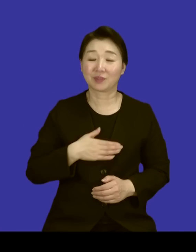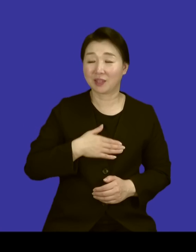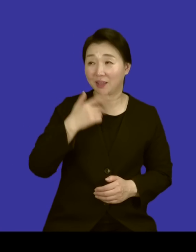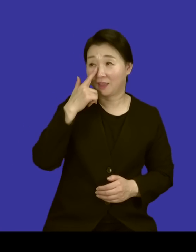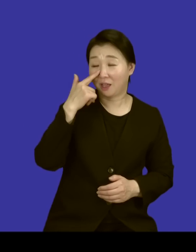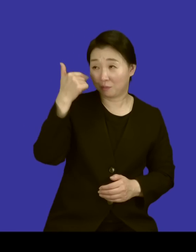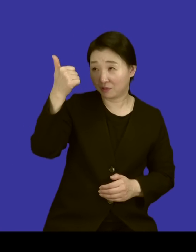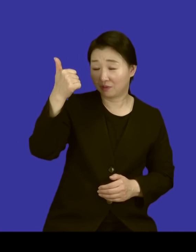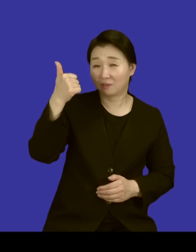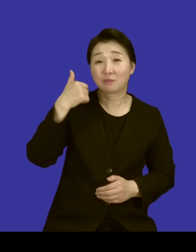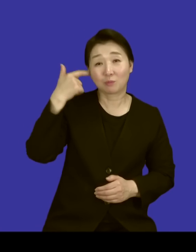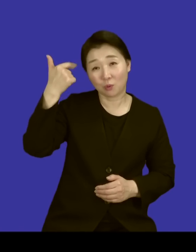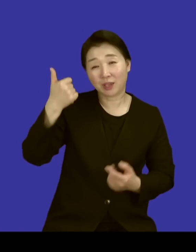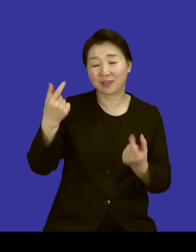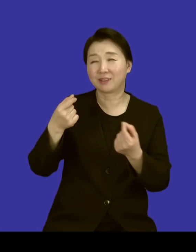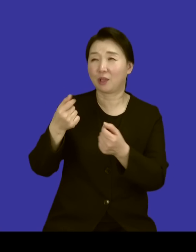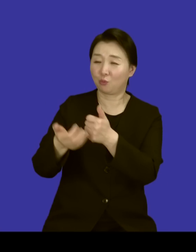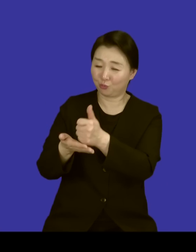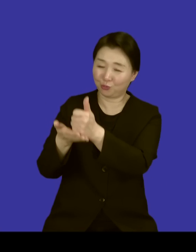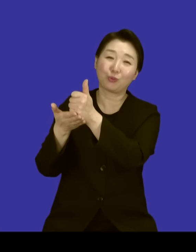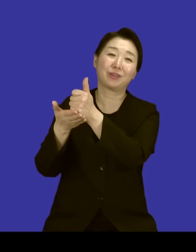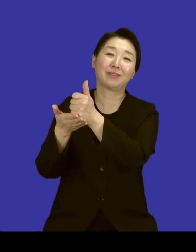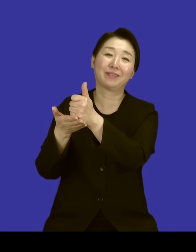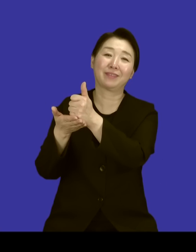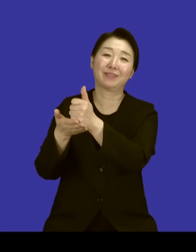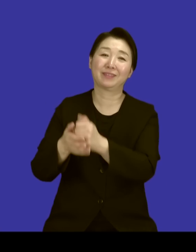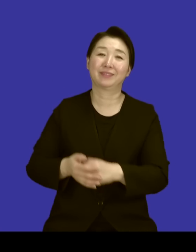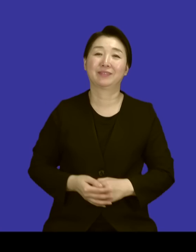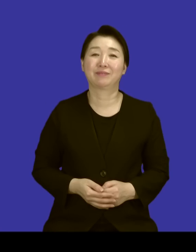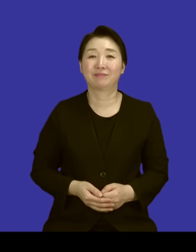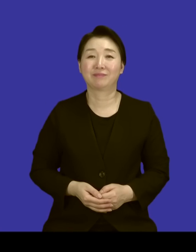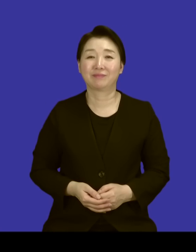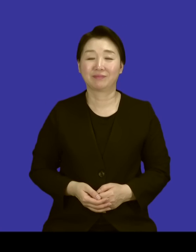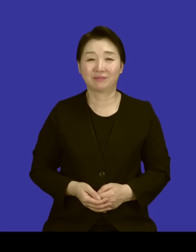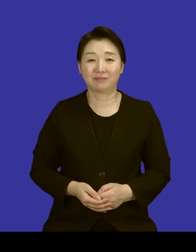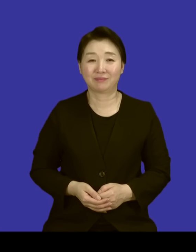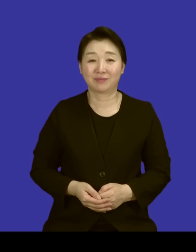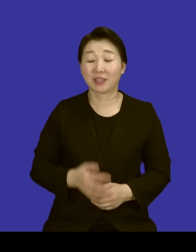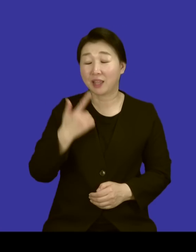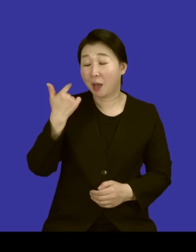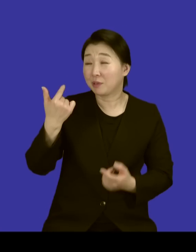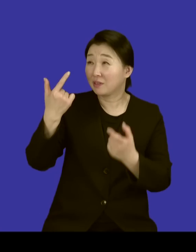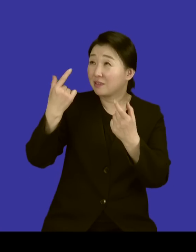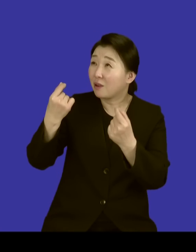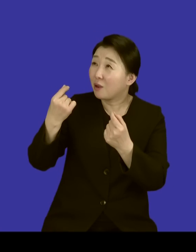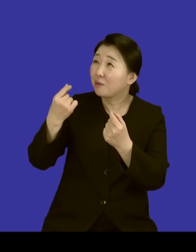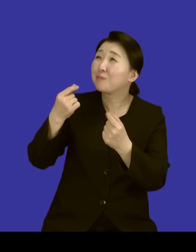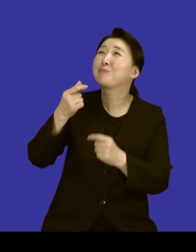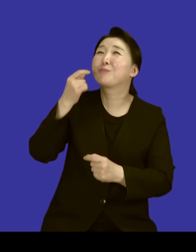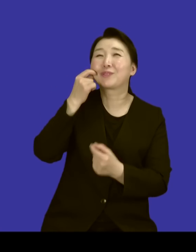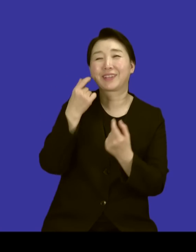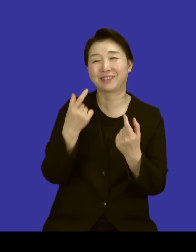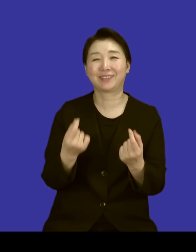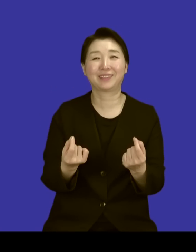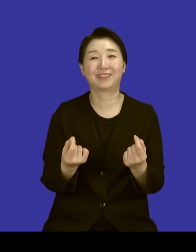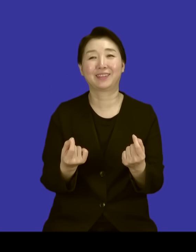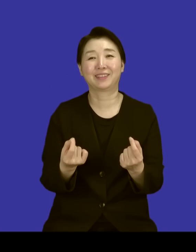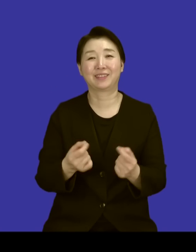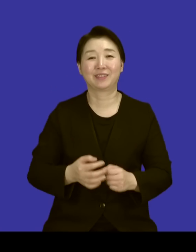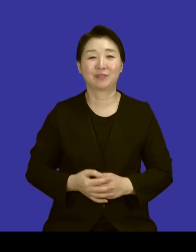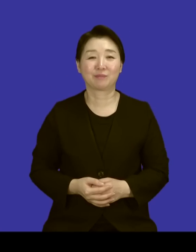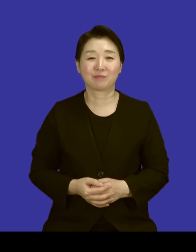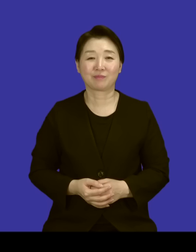아버지 목회자로 존경하고요. 예, 저는 저렇게는 못하겠다는 생각을 많이 하죠. 예, 많이 하고.